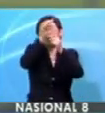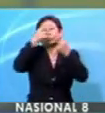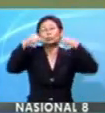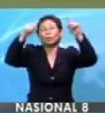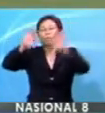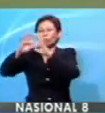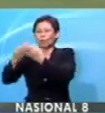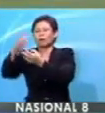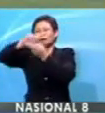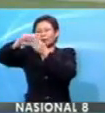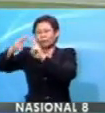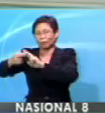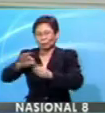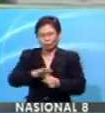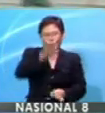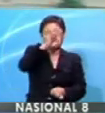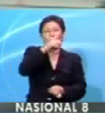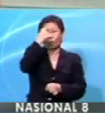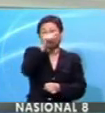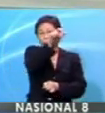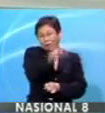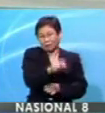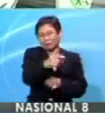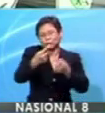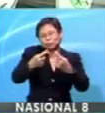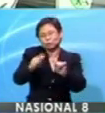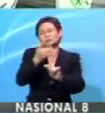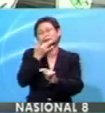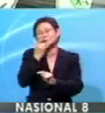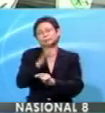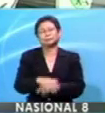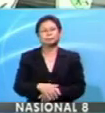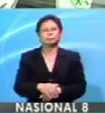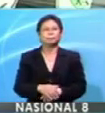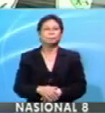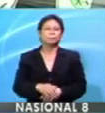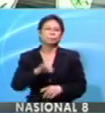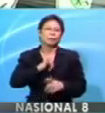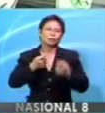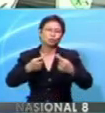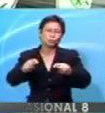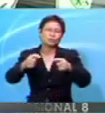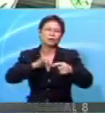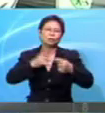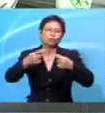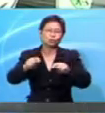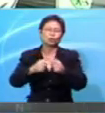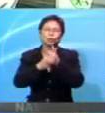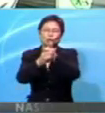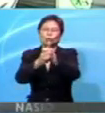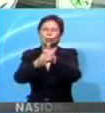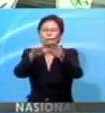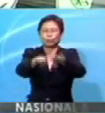Rakan sepasukan menjadi inspirasi dan semangat nfizah untuk mencuba nasib tadi Cuba try ikut budak